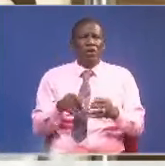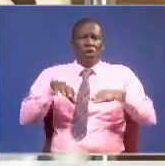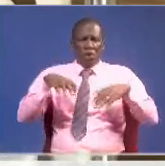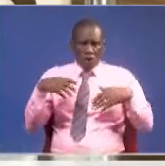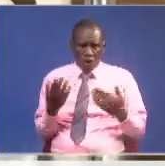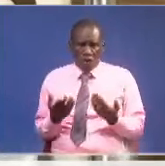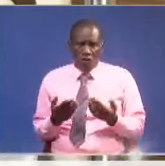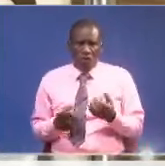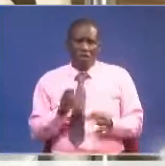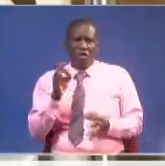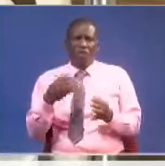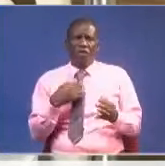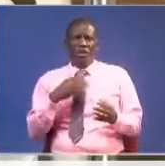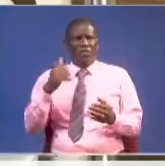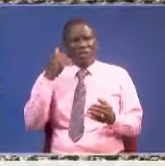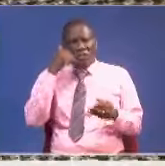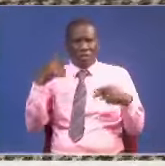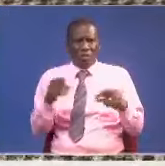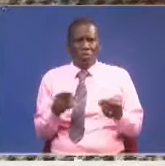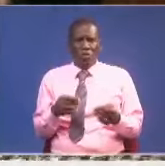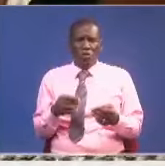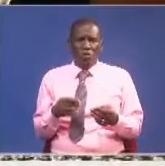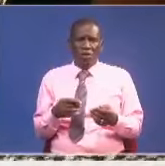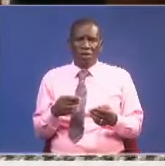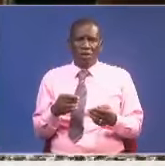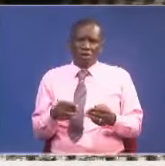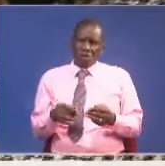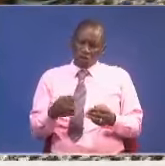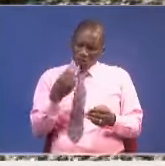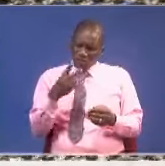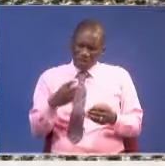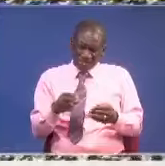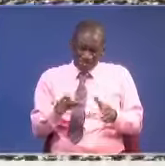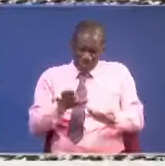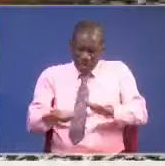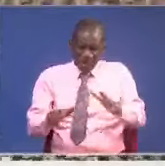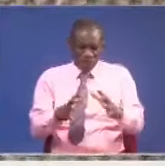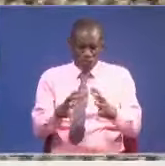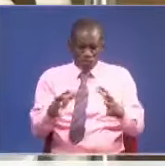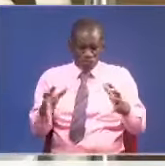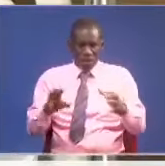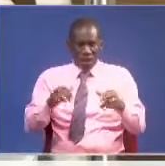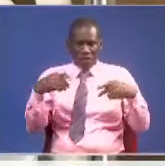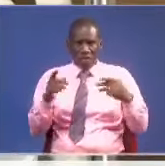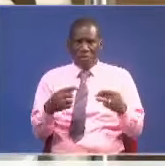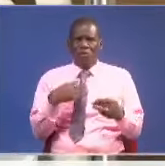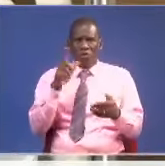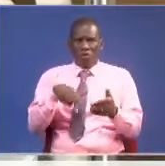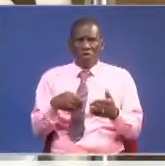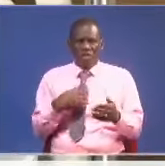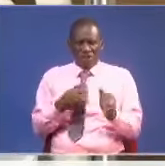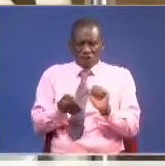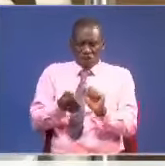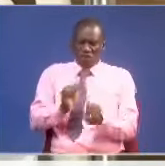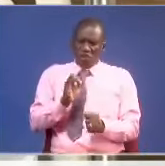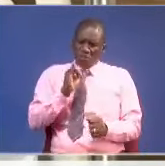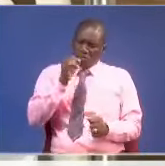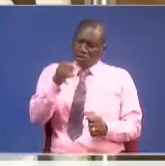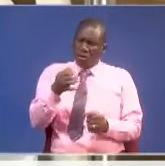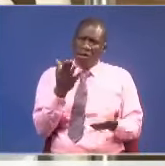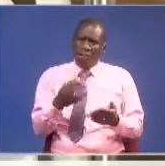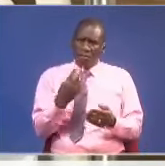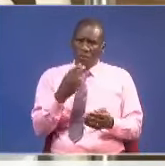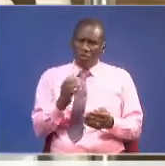Ama kuna wagonjwa wengine wanatuambia wana notice miguu imefura. Kuna wenye wanasema kuna mabadiliko kwa makojo, wanaona